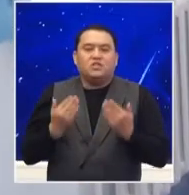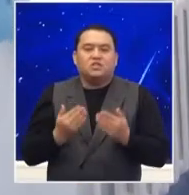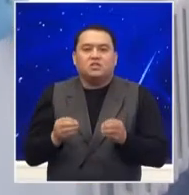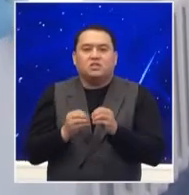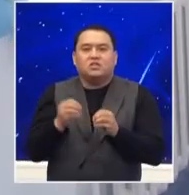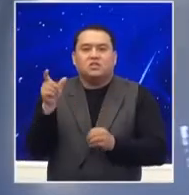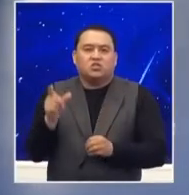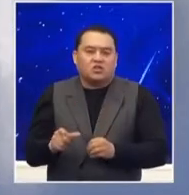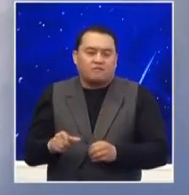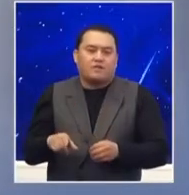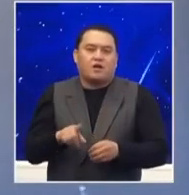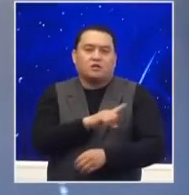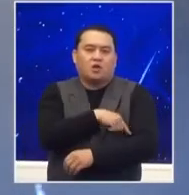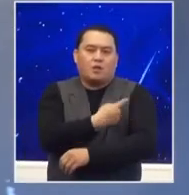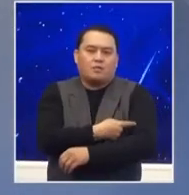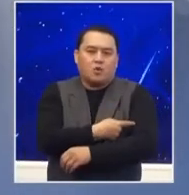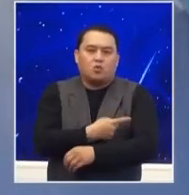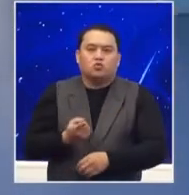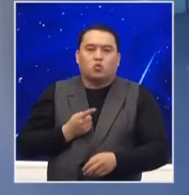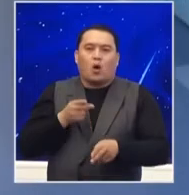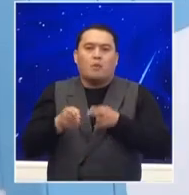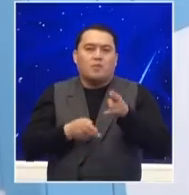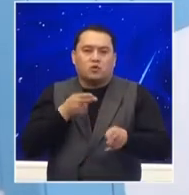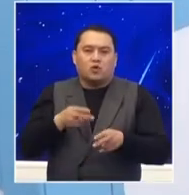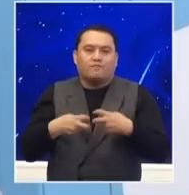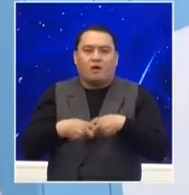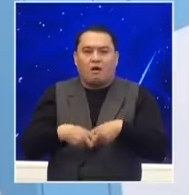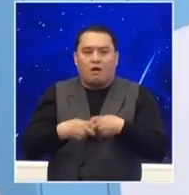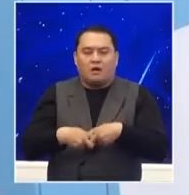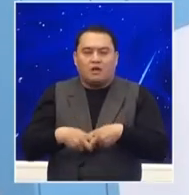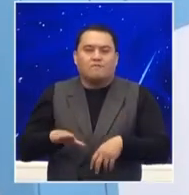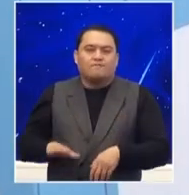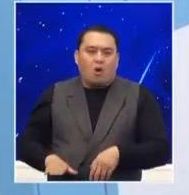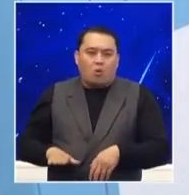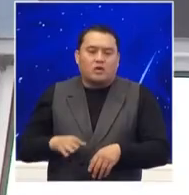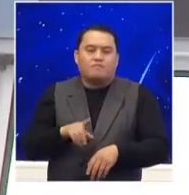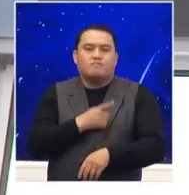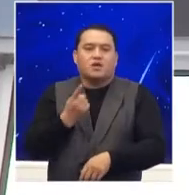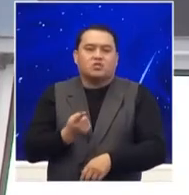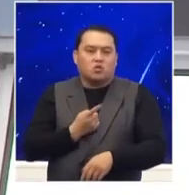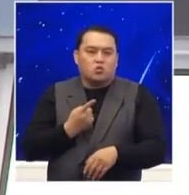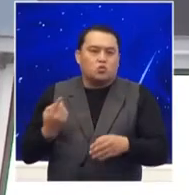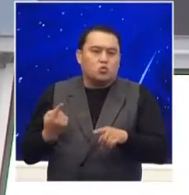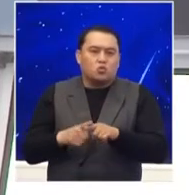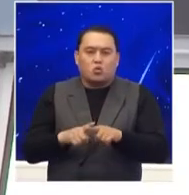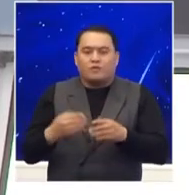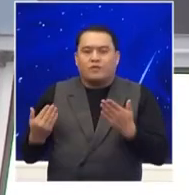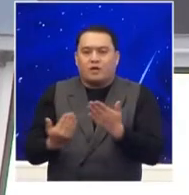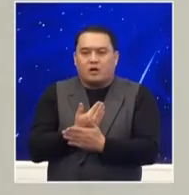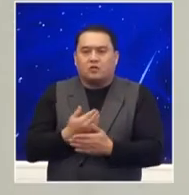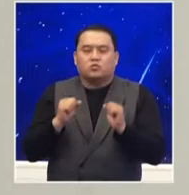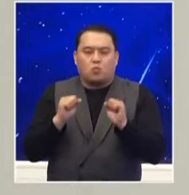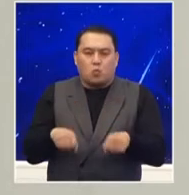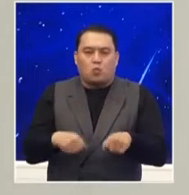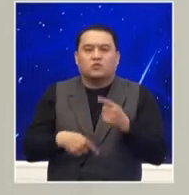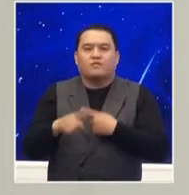пациентов многопрофильной больницы областного центра ждут операции на коленном суставе. Благодаря мастерству врачей и передовым технологиям они довольно скоро